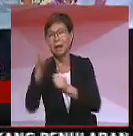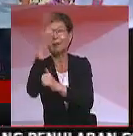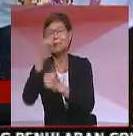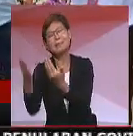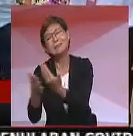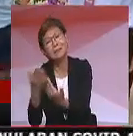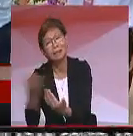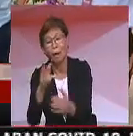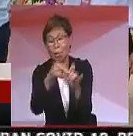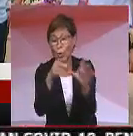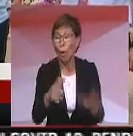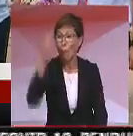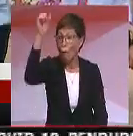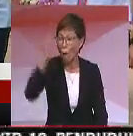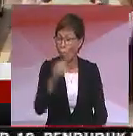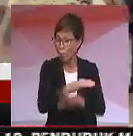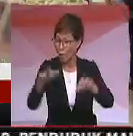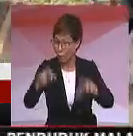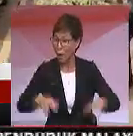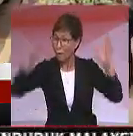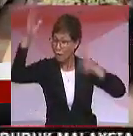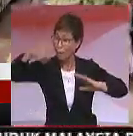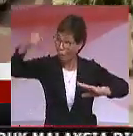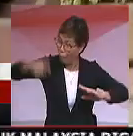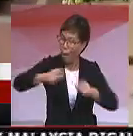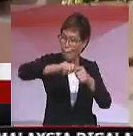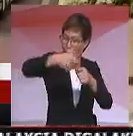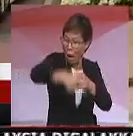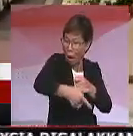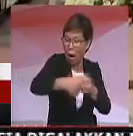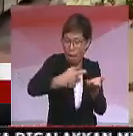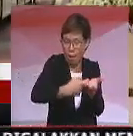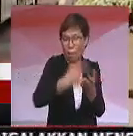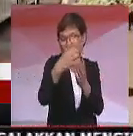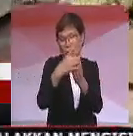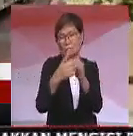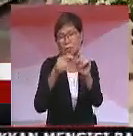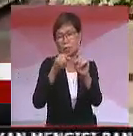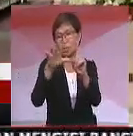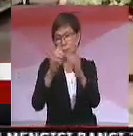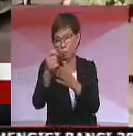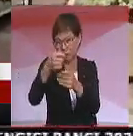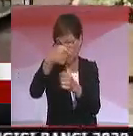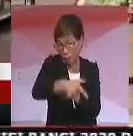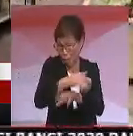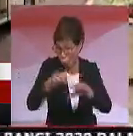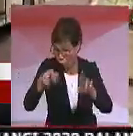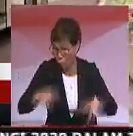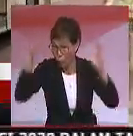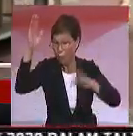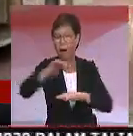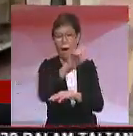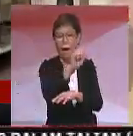kerajaan penumpang bus bukan warganegara Pulau dikehendaki membayar tambang Seringgit 50.sin atau